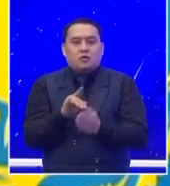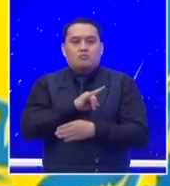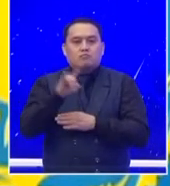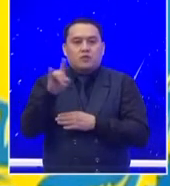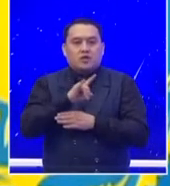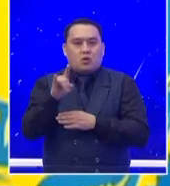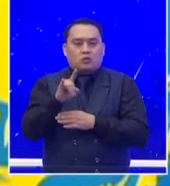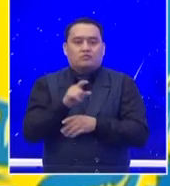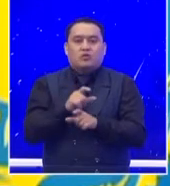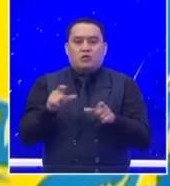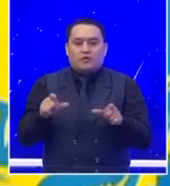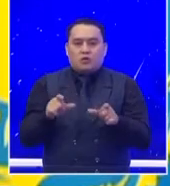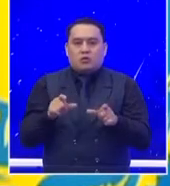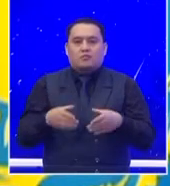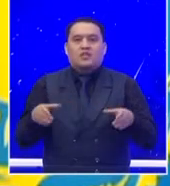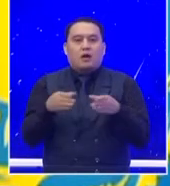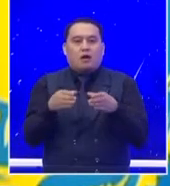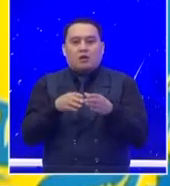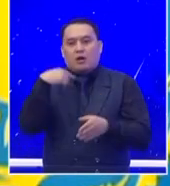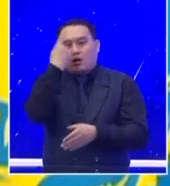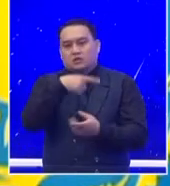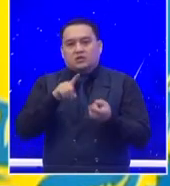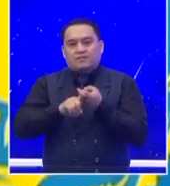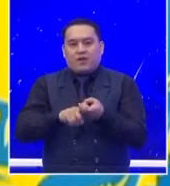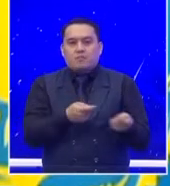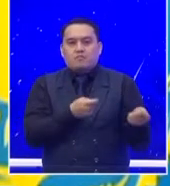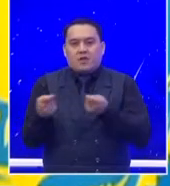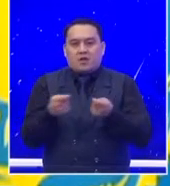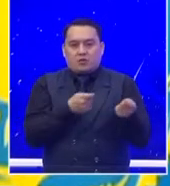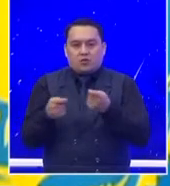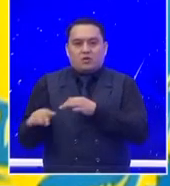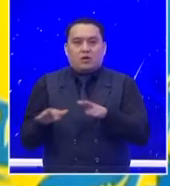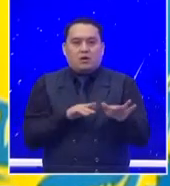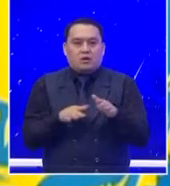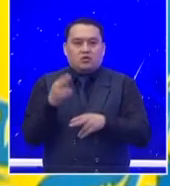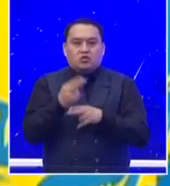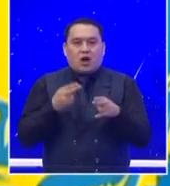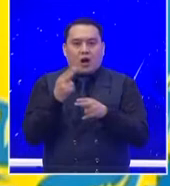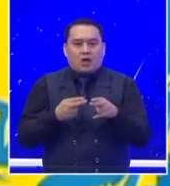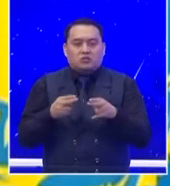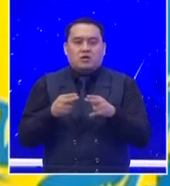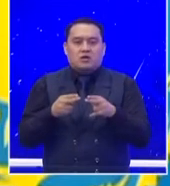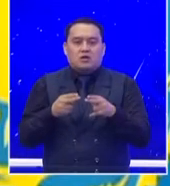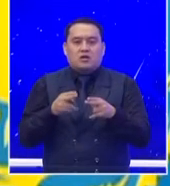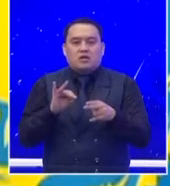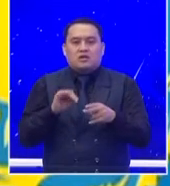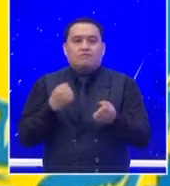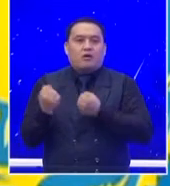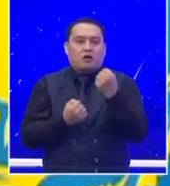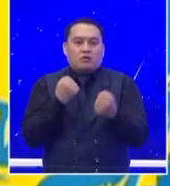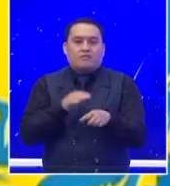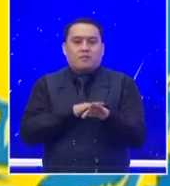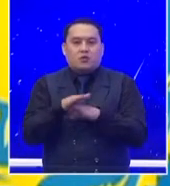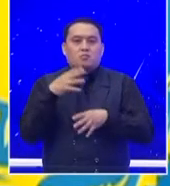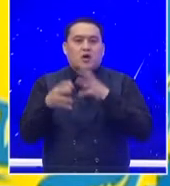членов экипажей локомотивных бригад, лиц, связанных с перевозочной деятельностью на железнодорожном транспорте и водителей,